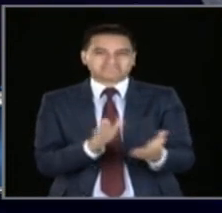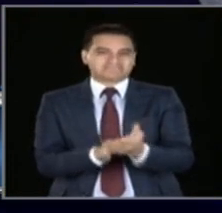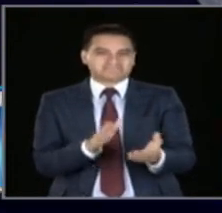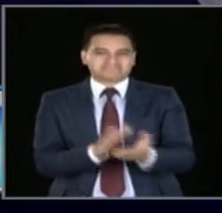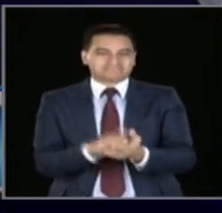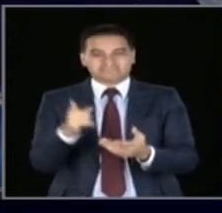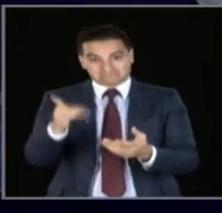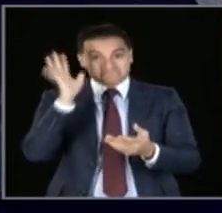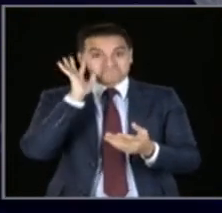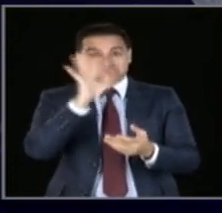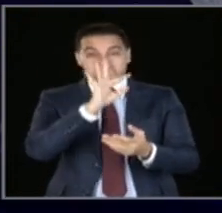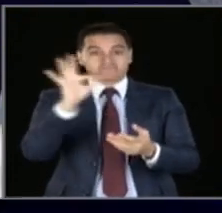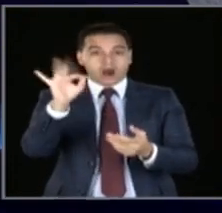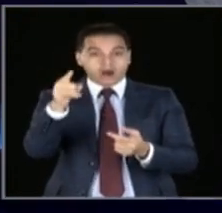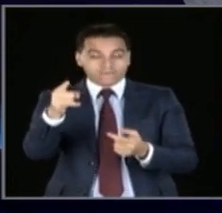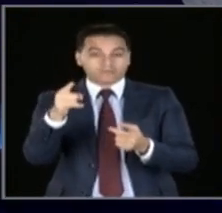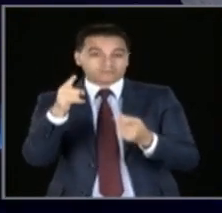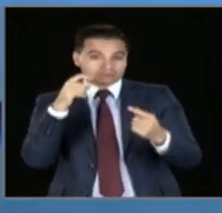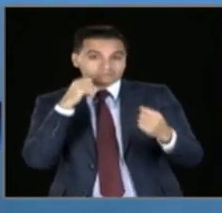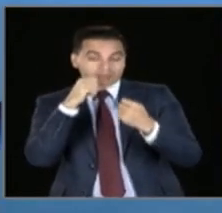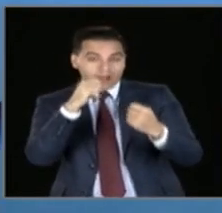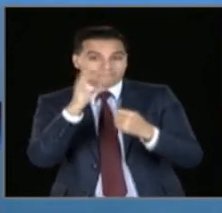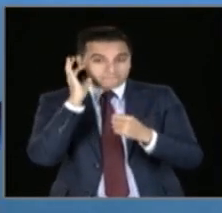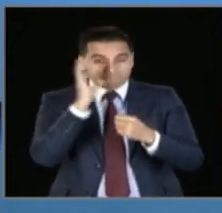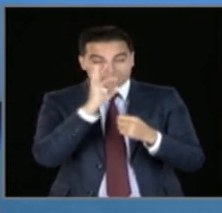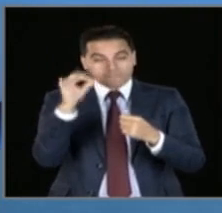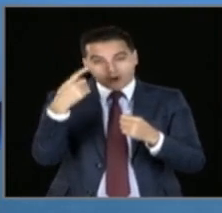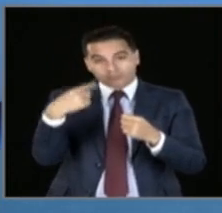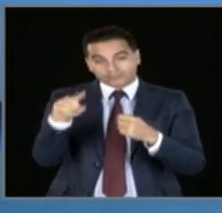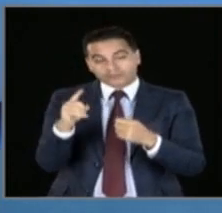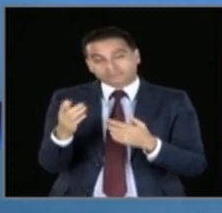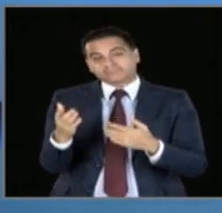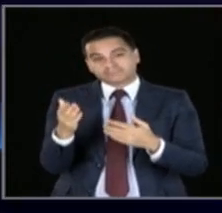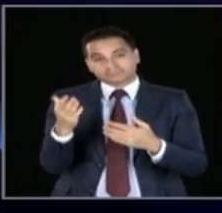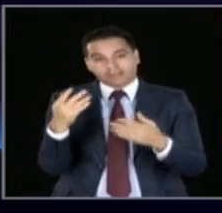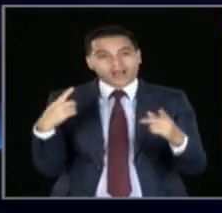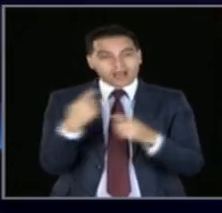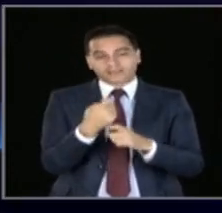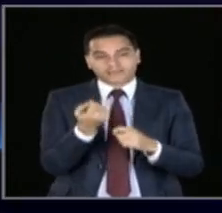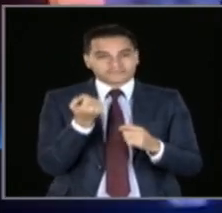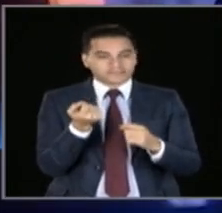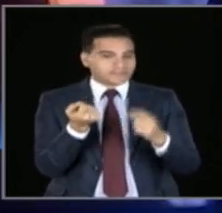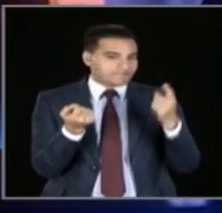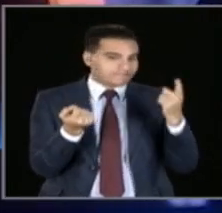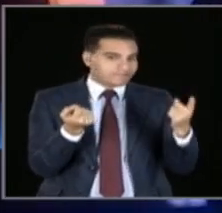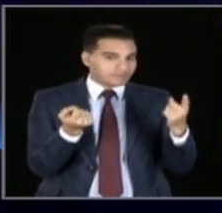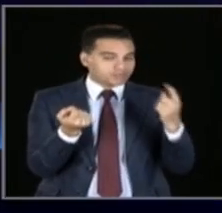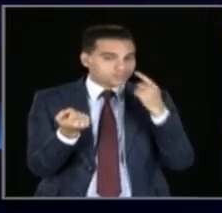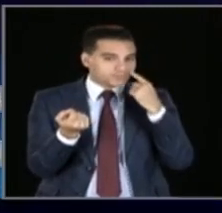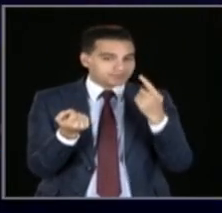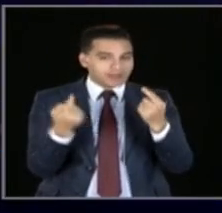من الاساطير لعبه الملاكمه برافو عليك يا محمد هدف بلا مقابل سلمى